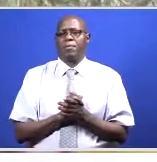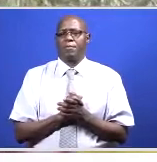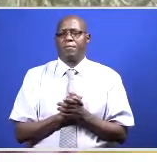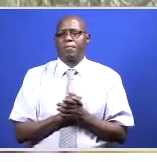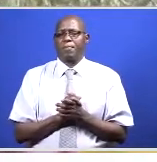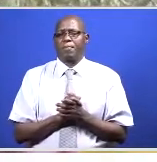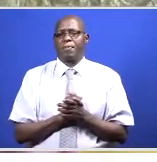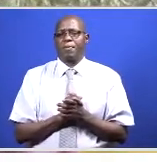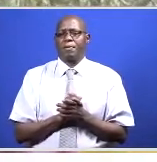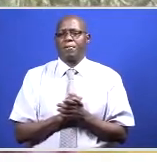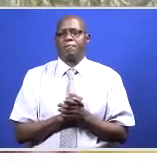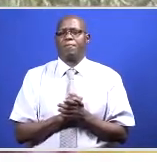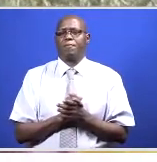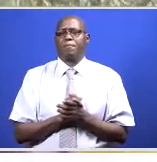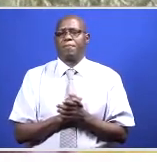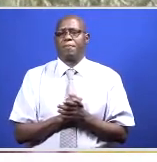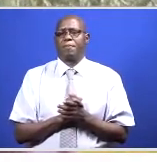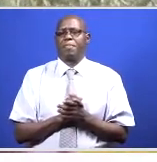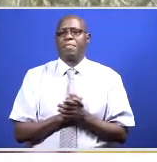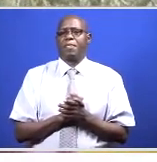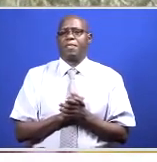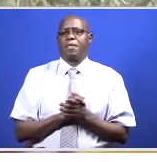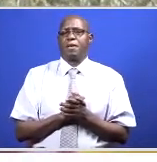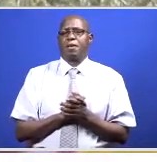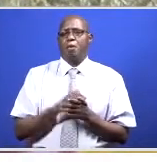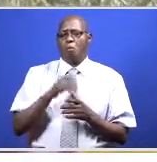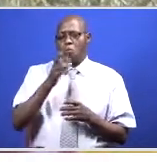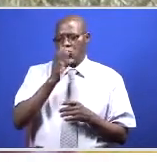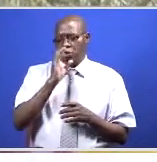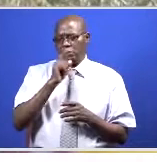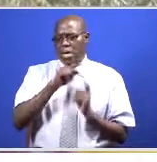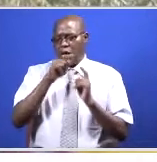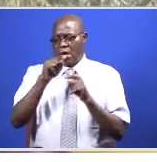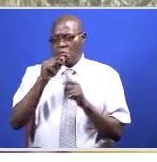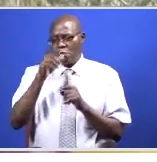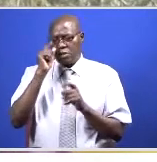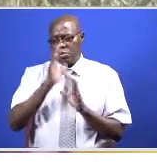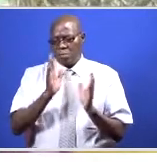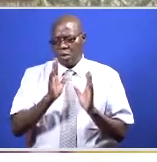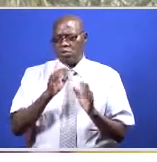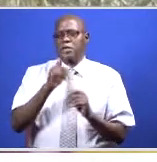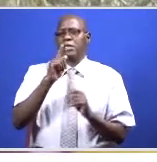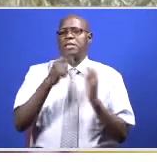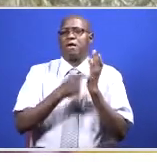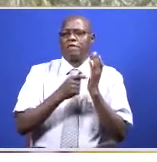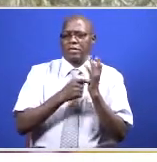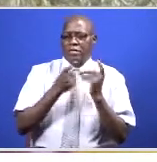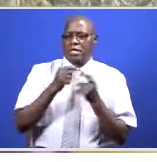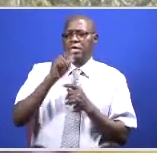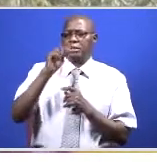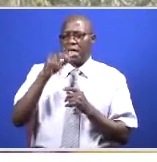hiyo ijateremuka kwenda Mombasa, lazima ingie Taveta, lazima ingie Undanyi, lazima ingie Mwatate, lazima iende